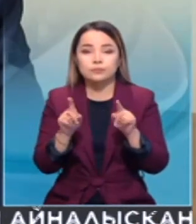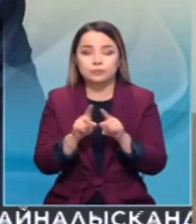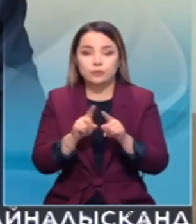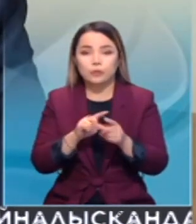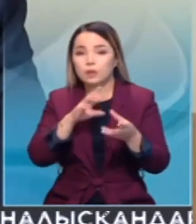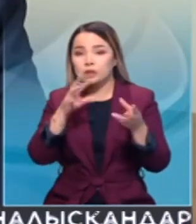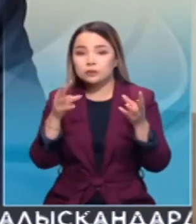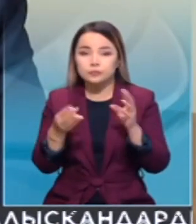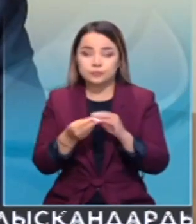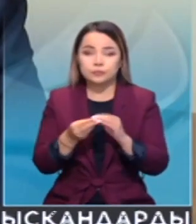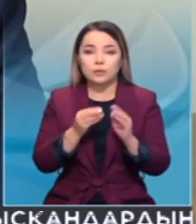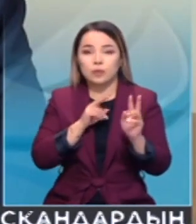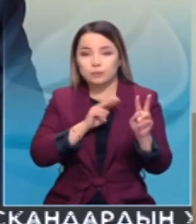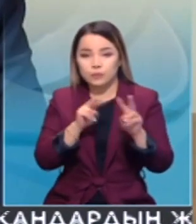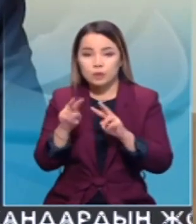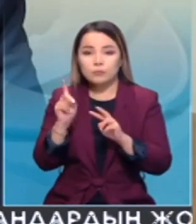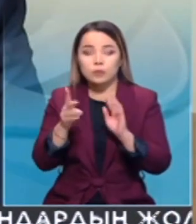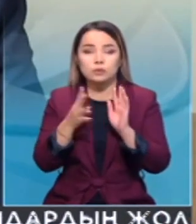регулировкасы